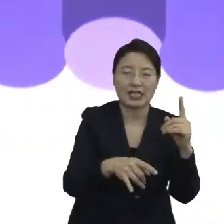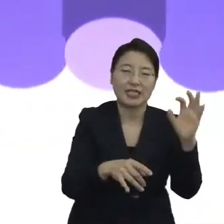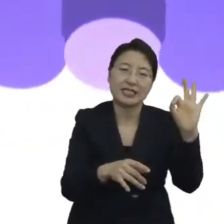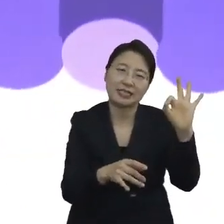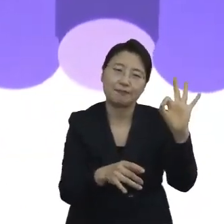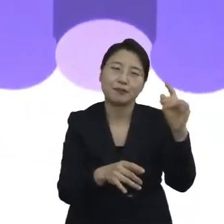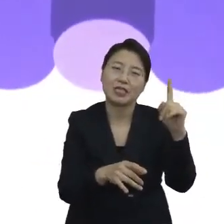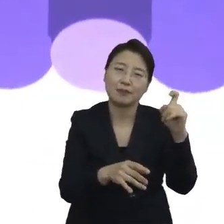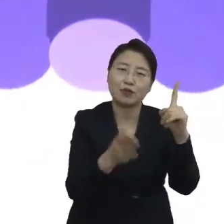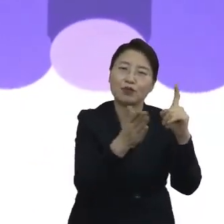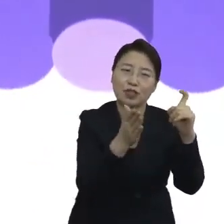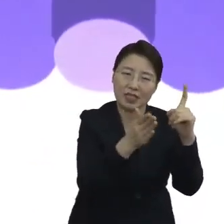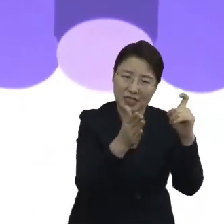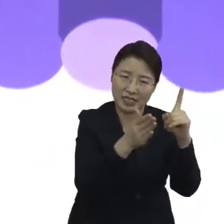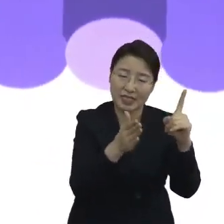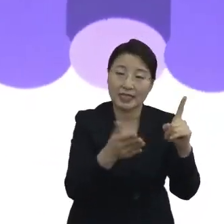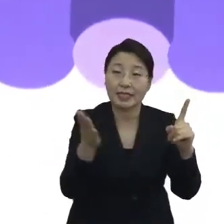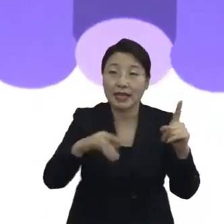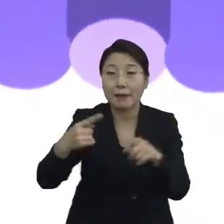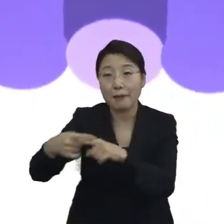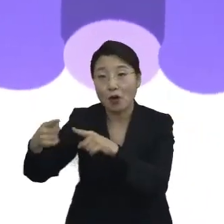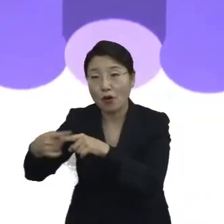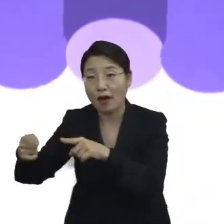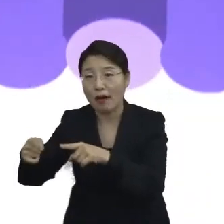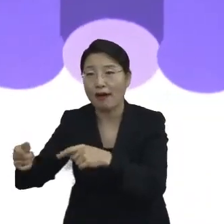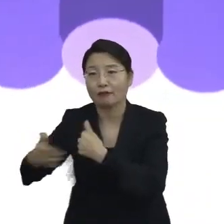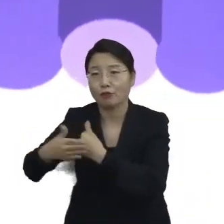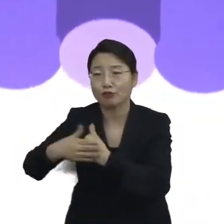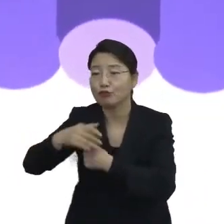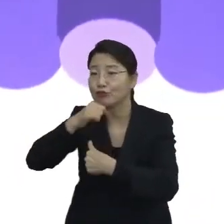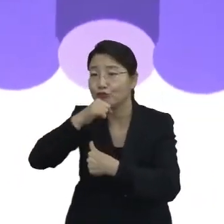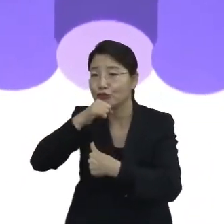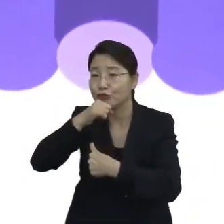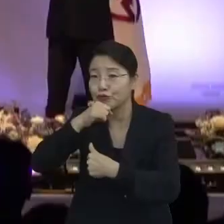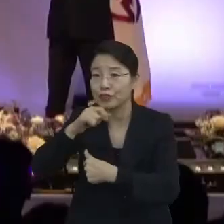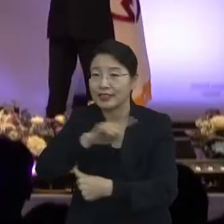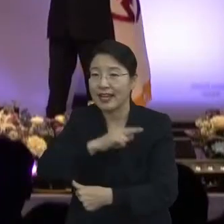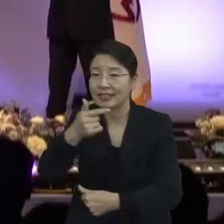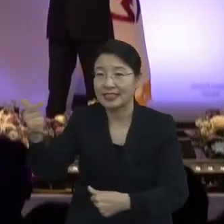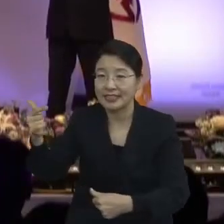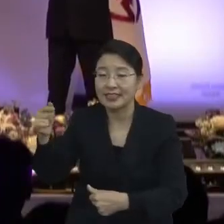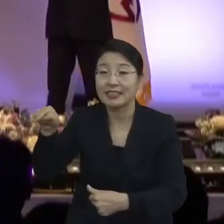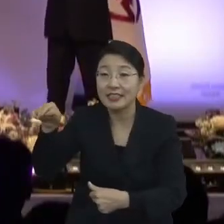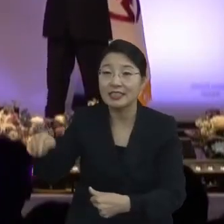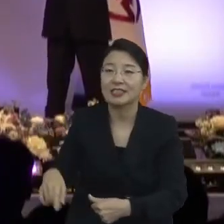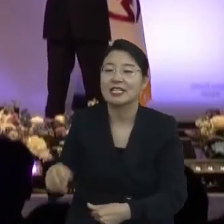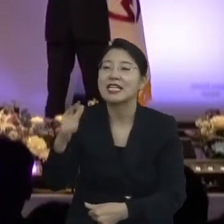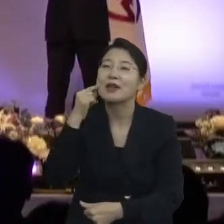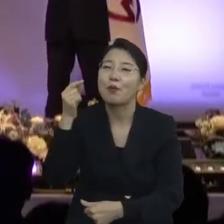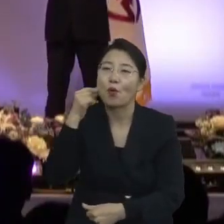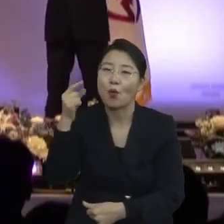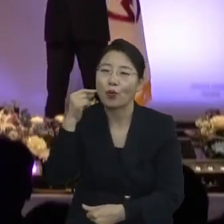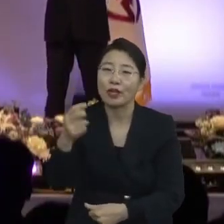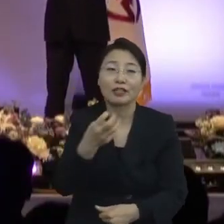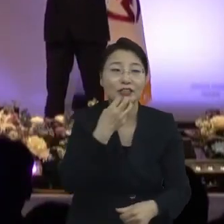되니까요. 그런데 이제 제일 후하게 평가해 준 데가 일본의 모리재단이 서울시를